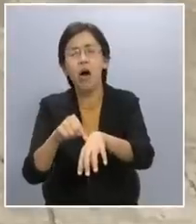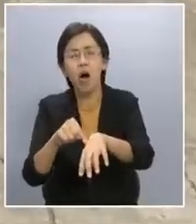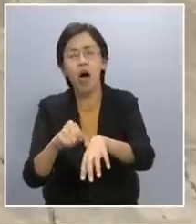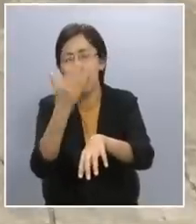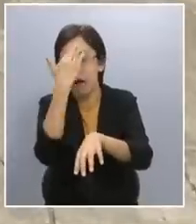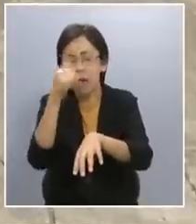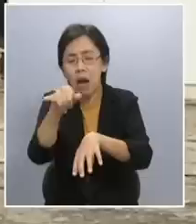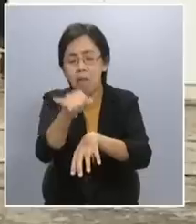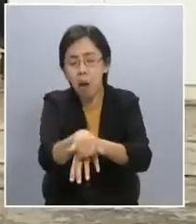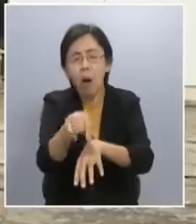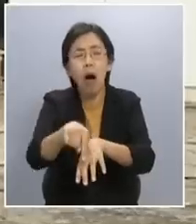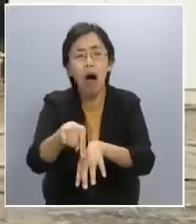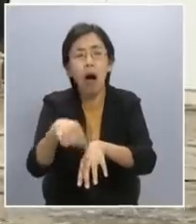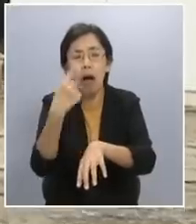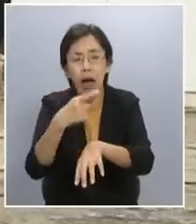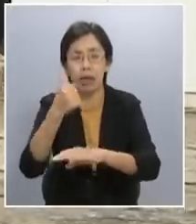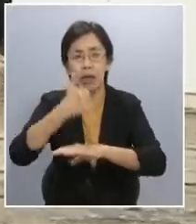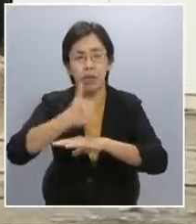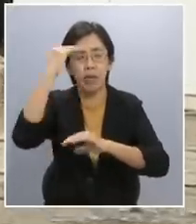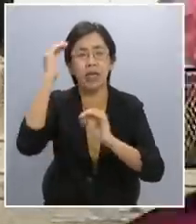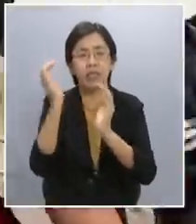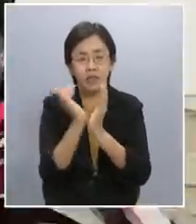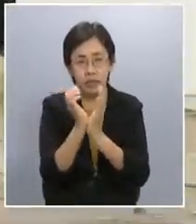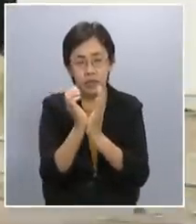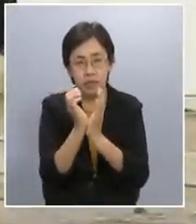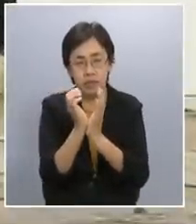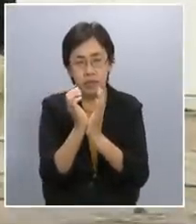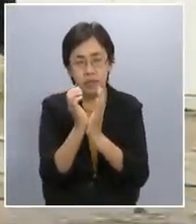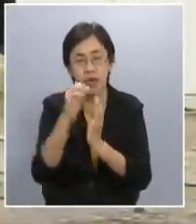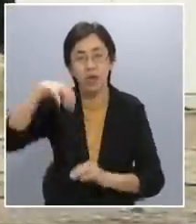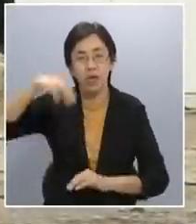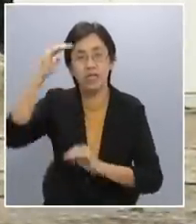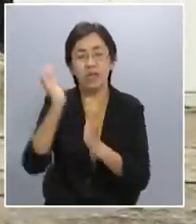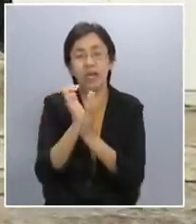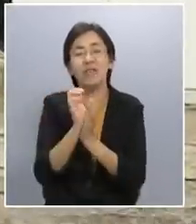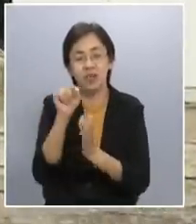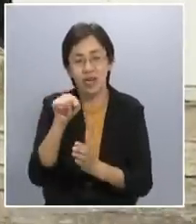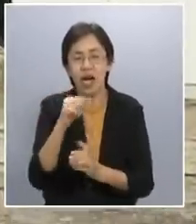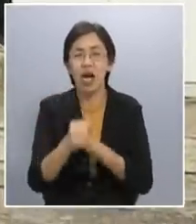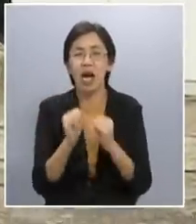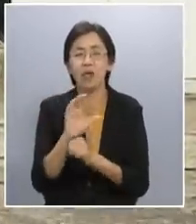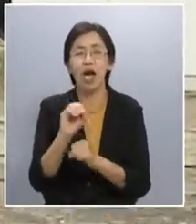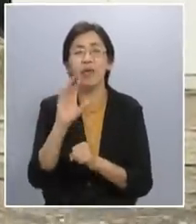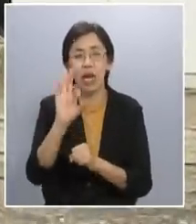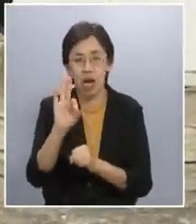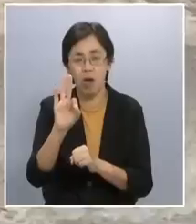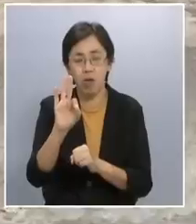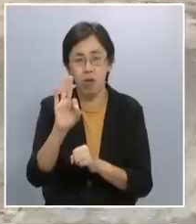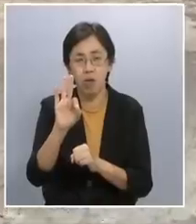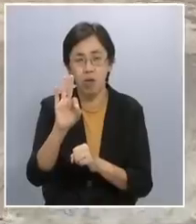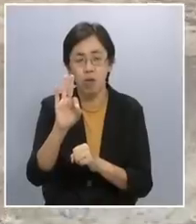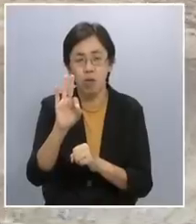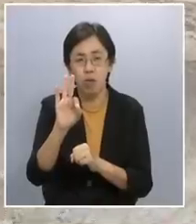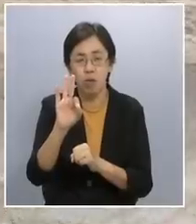าปิ่นสุขนะครับท่านเป็นผู้บัญชาการประจำสำนักงานผู้บัญชาการตำรวจแห่งชาติอายุแกก็59ปีครับแกนอนเสียชีวิตอยู่